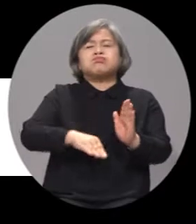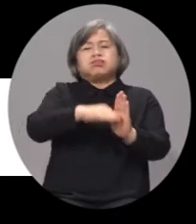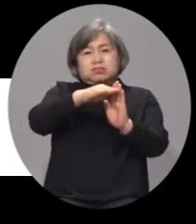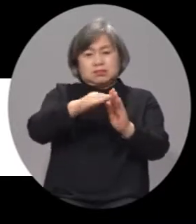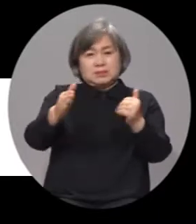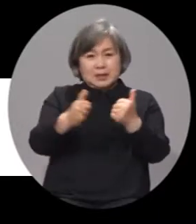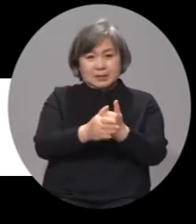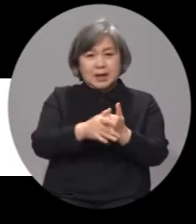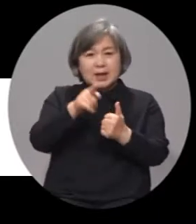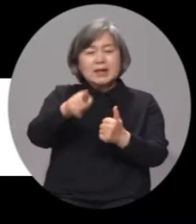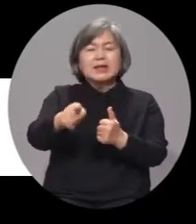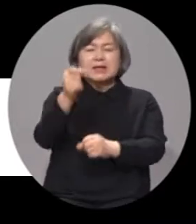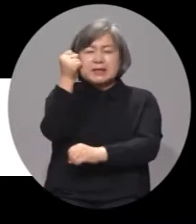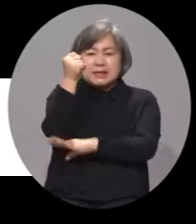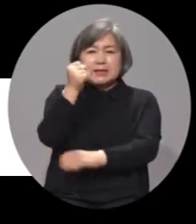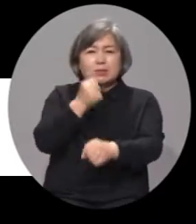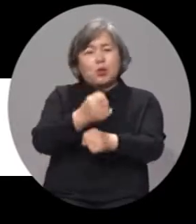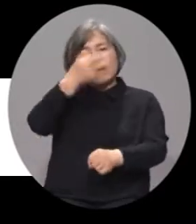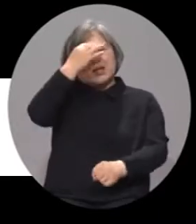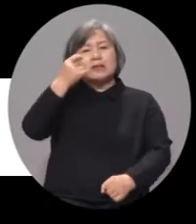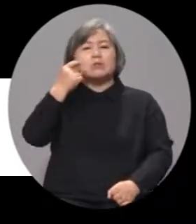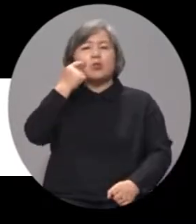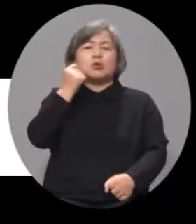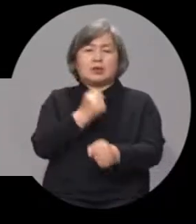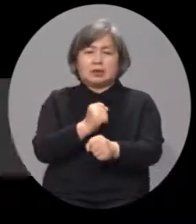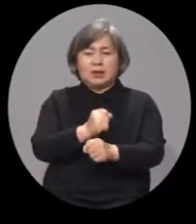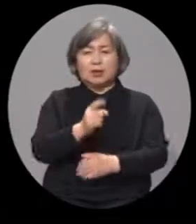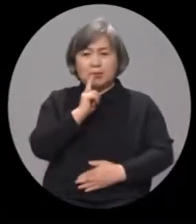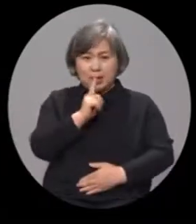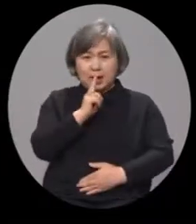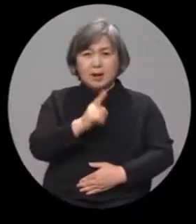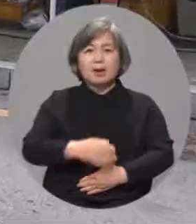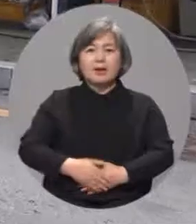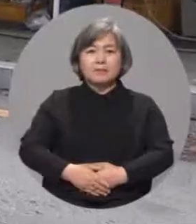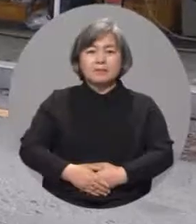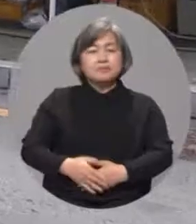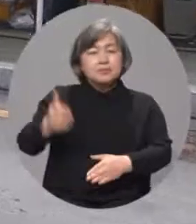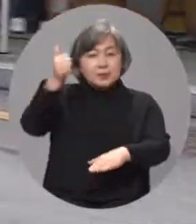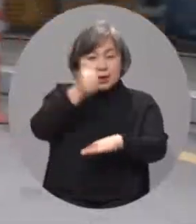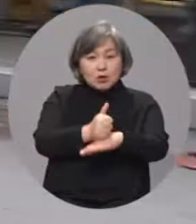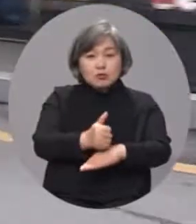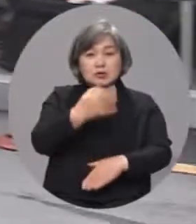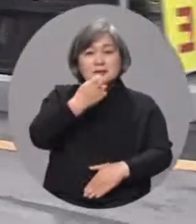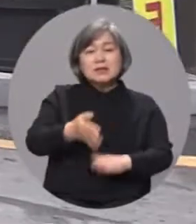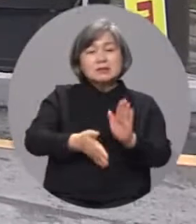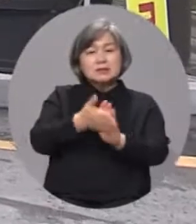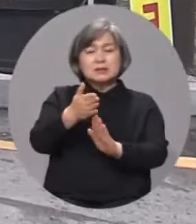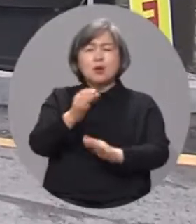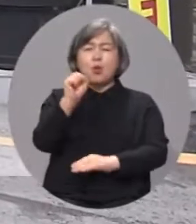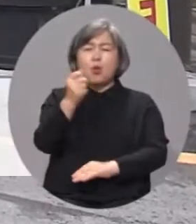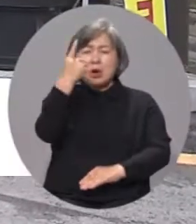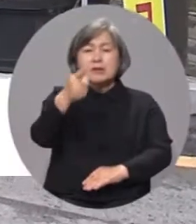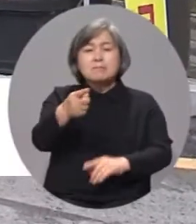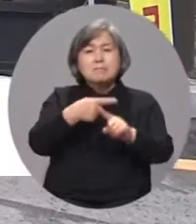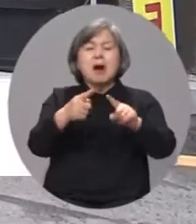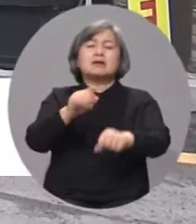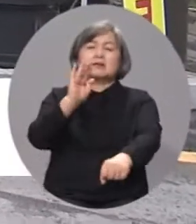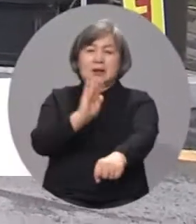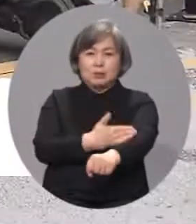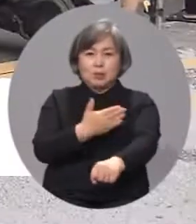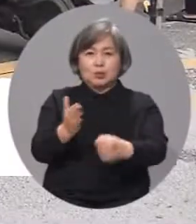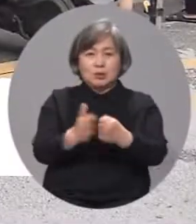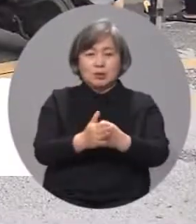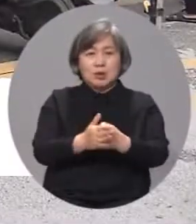시작했다며 우수관로 자체가 제기능을 못했다고 말합니다. 결국 익산시의 원인 파악부터 엉터리였던